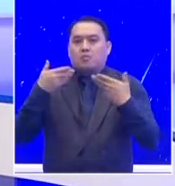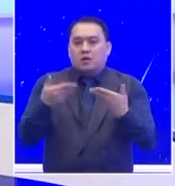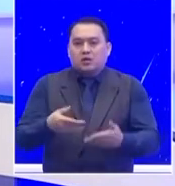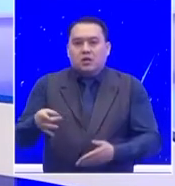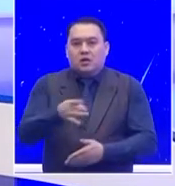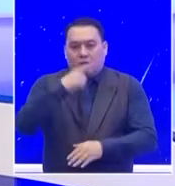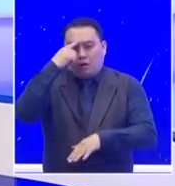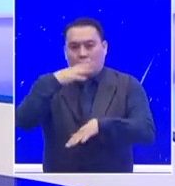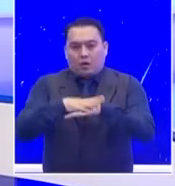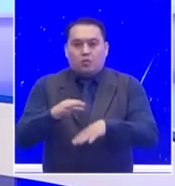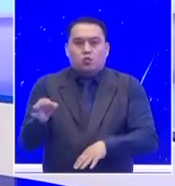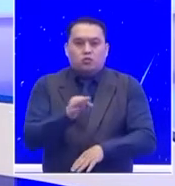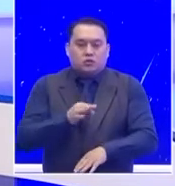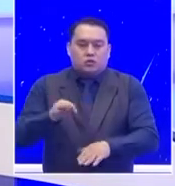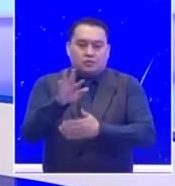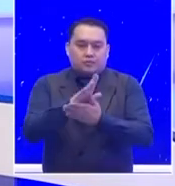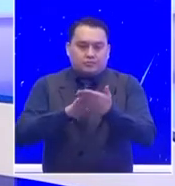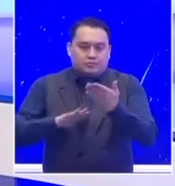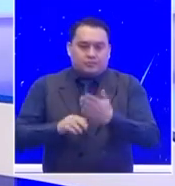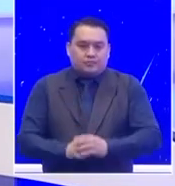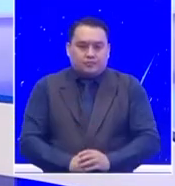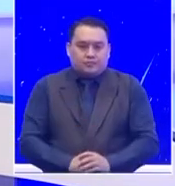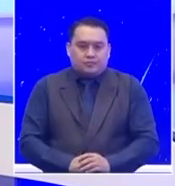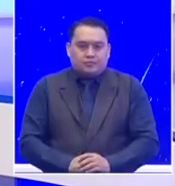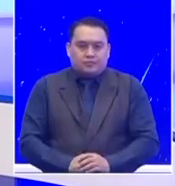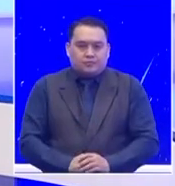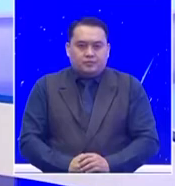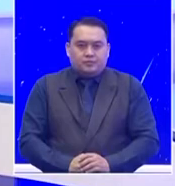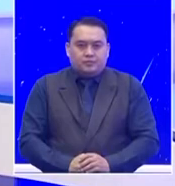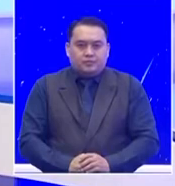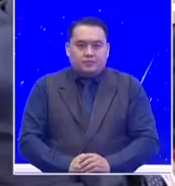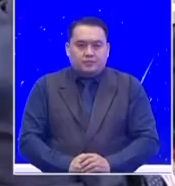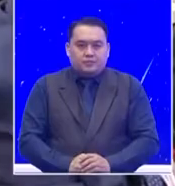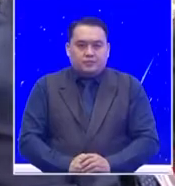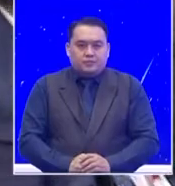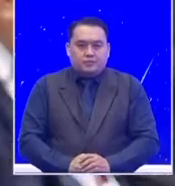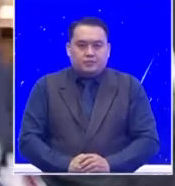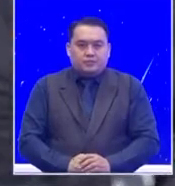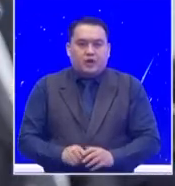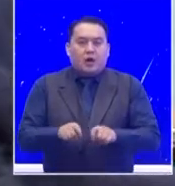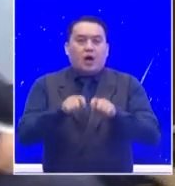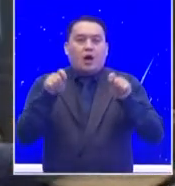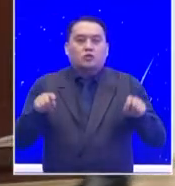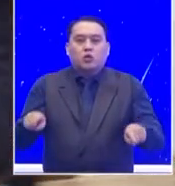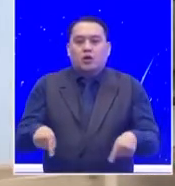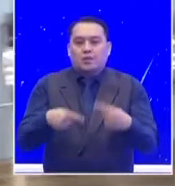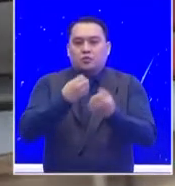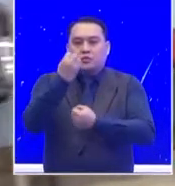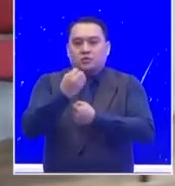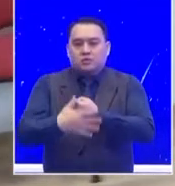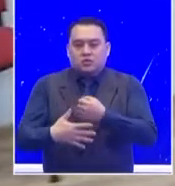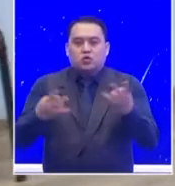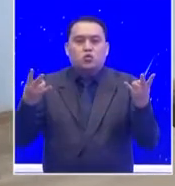жители региона к Аман Дыкбаталову, узнаем из следующего сюжета. Открытие реабилитационного центра